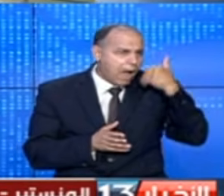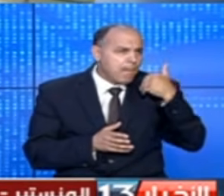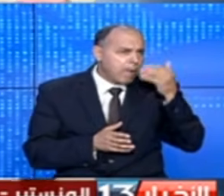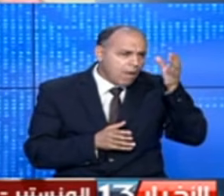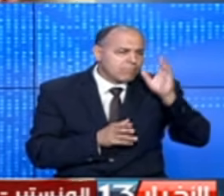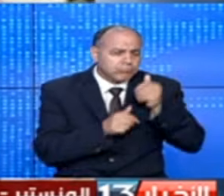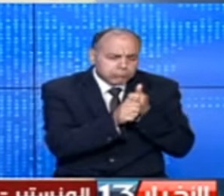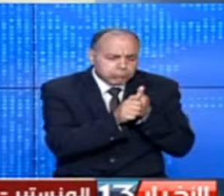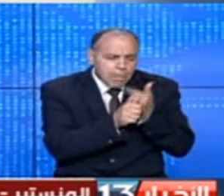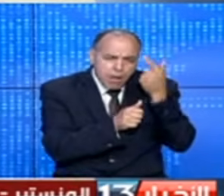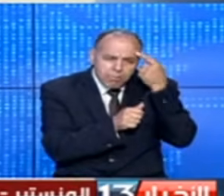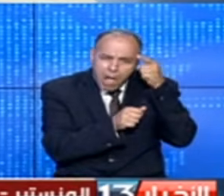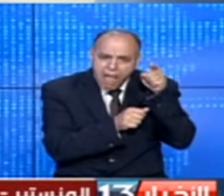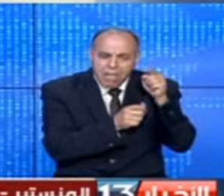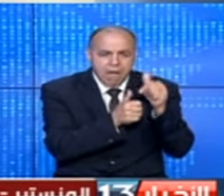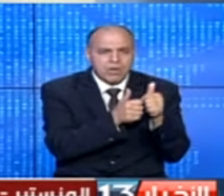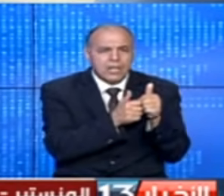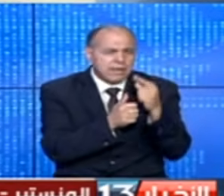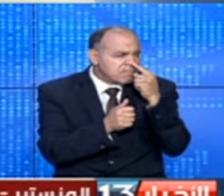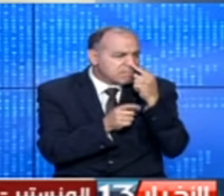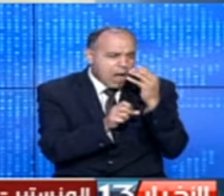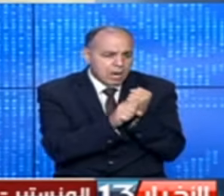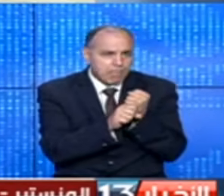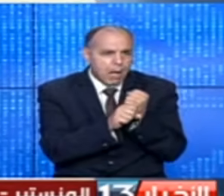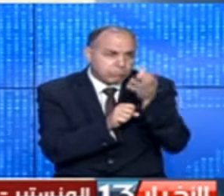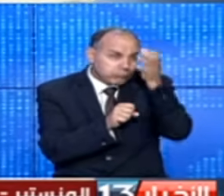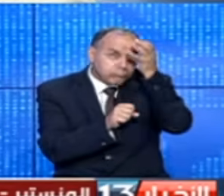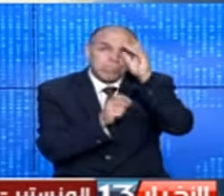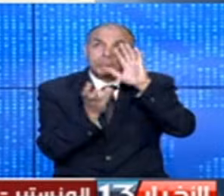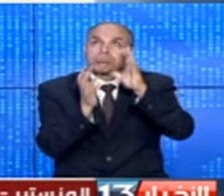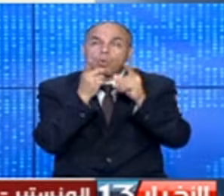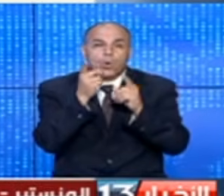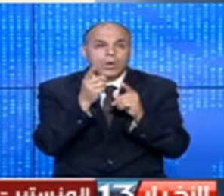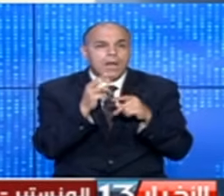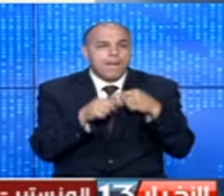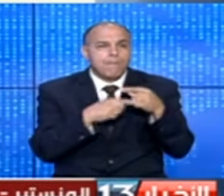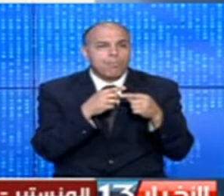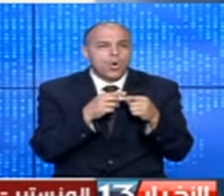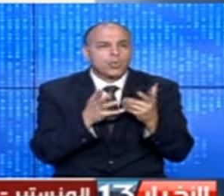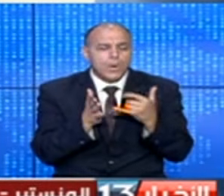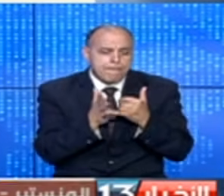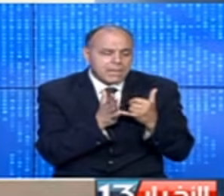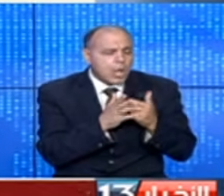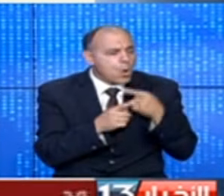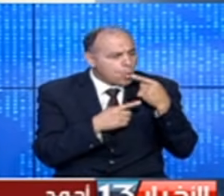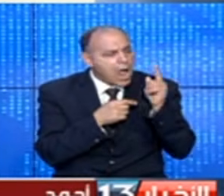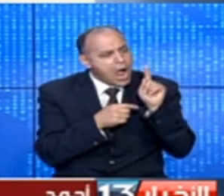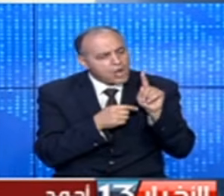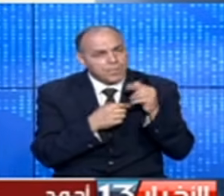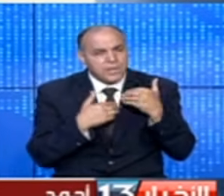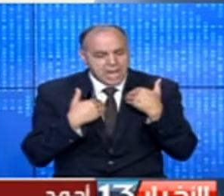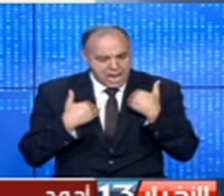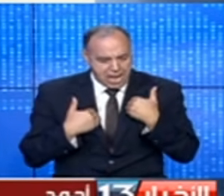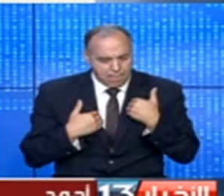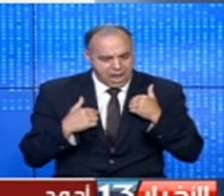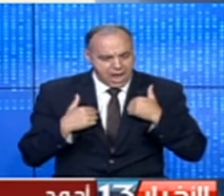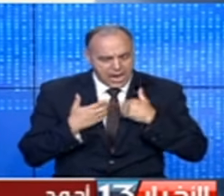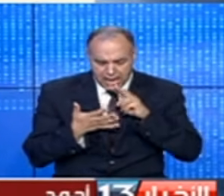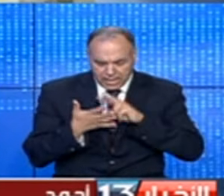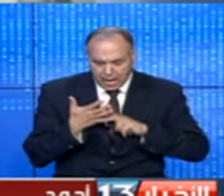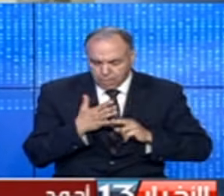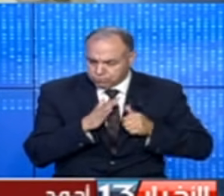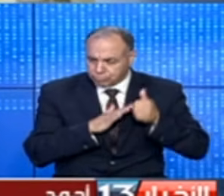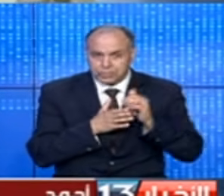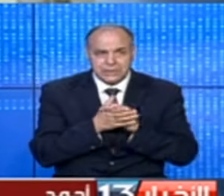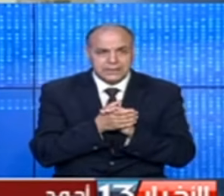للعلوم، معناتها نتكهنوا بانه مش يحقق حاجه في مجال العلوم. المواد كلهم باهي، كل مره نقول حاجه، اما لازم نقرا باش نلقوا